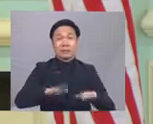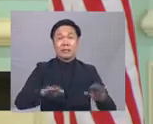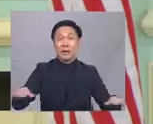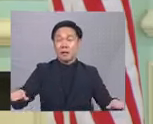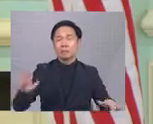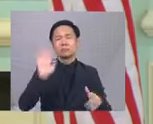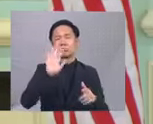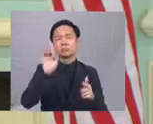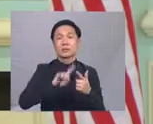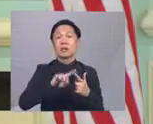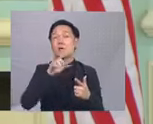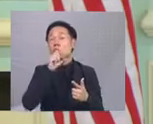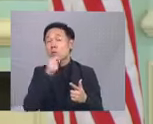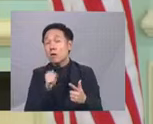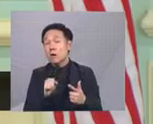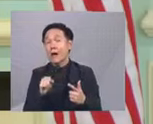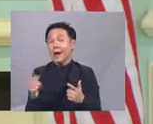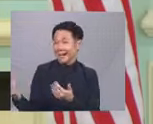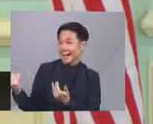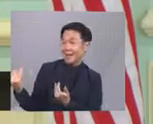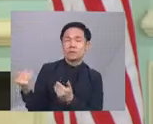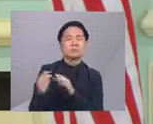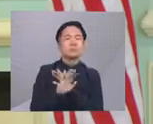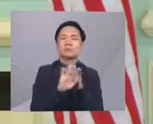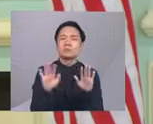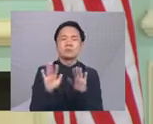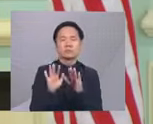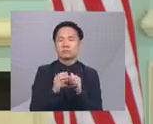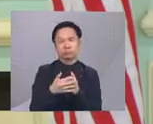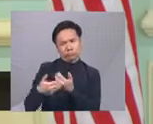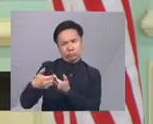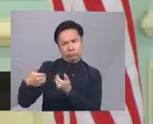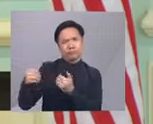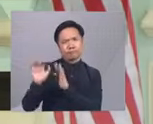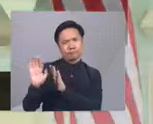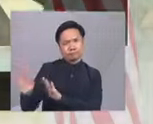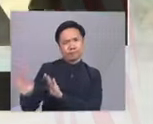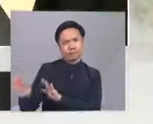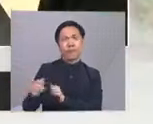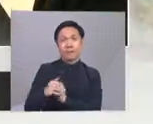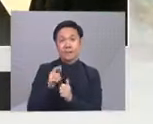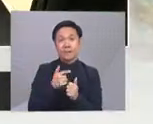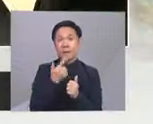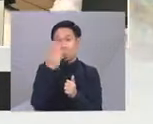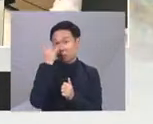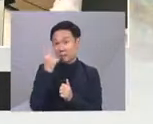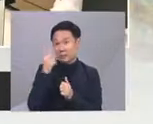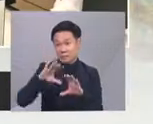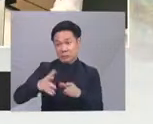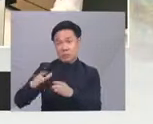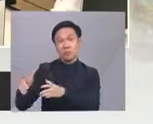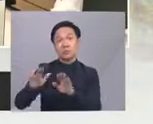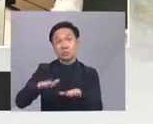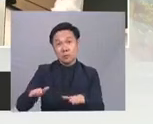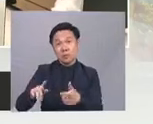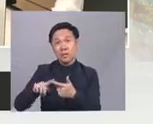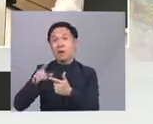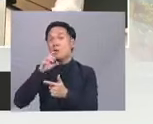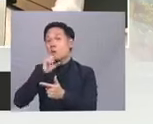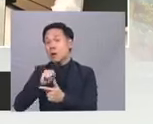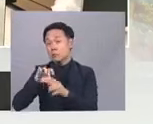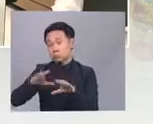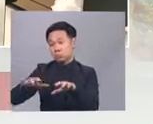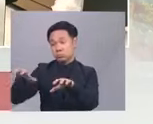emas kerana mereka merupakan warga yang berisiko tinggi. Itu saja untuk hari